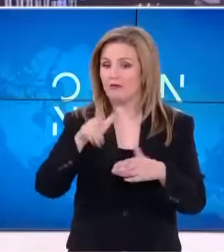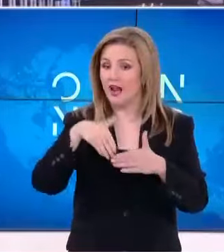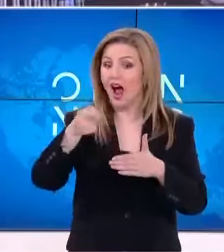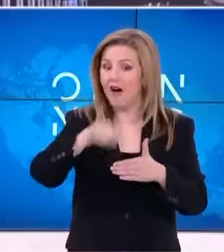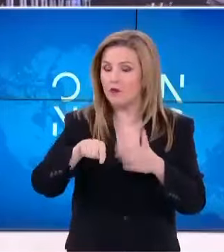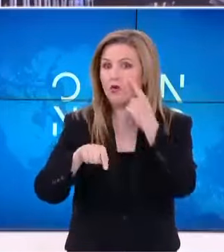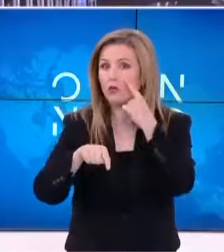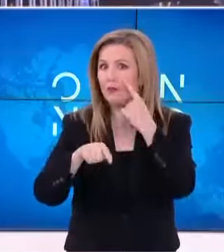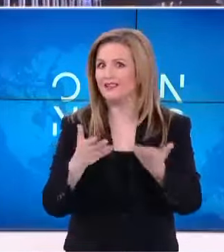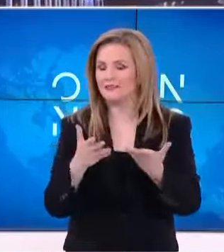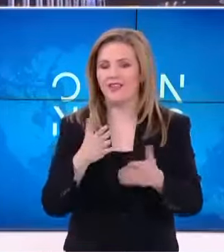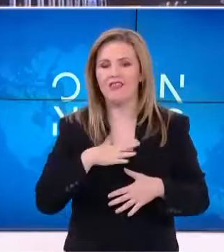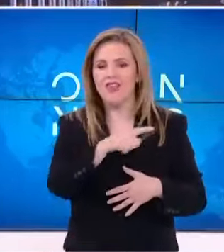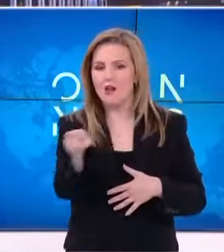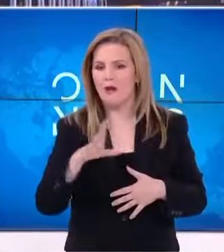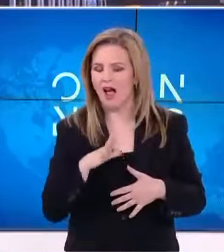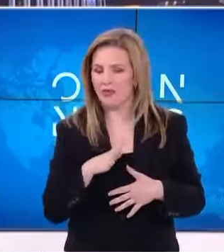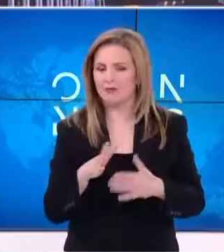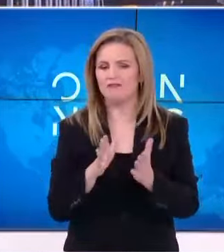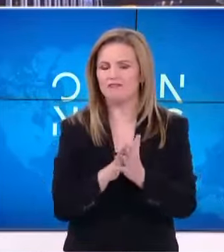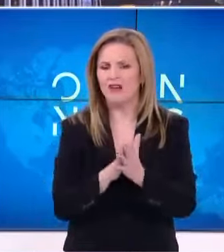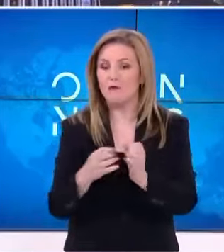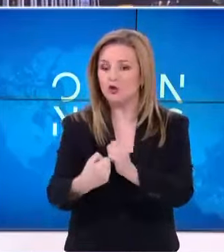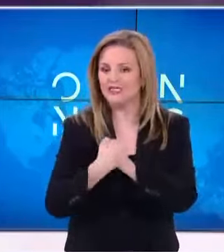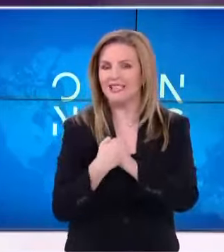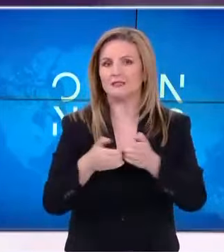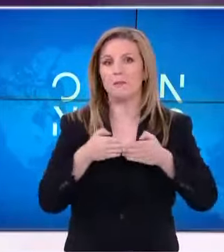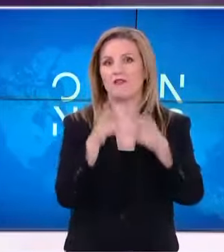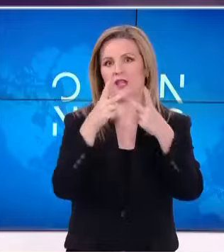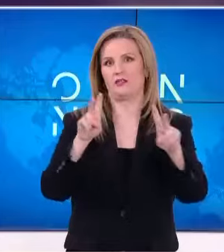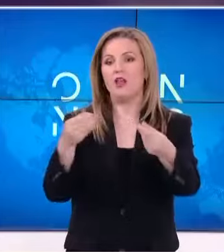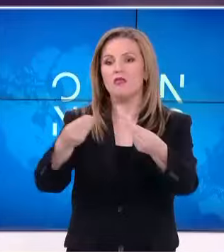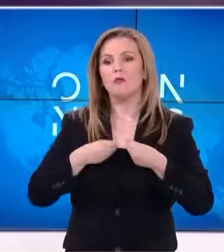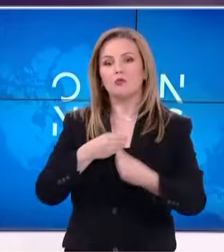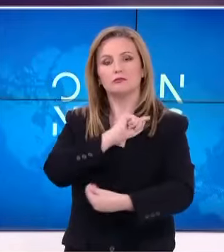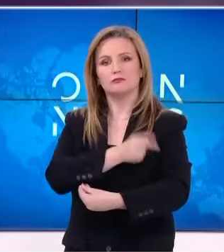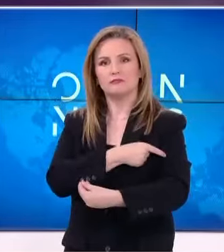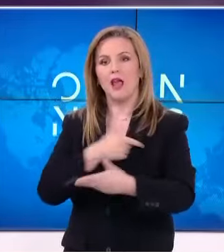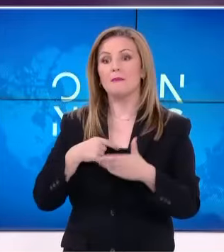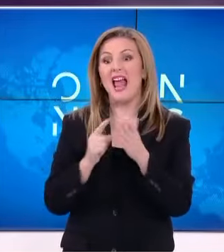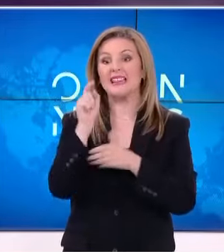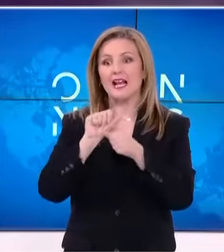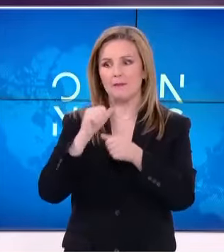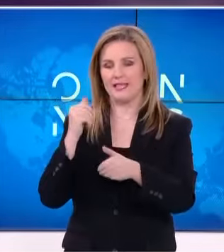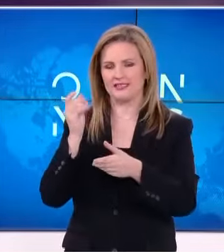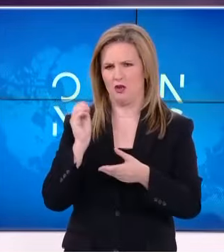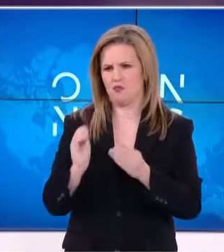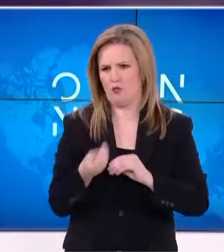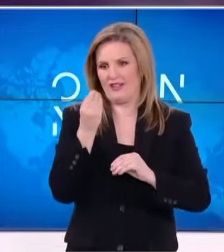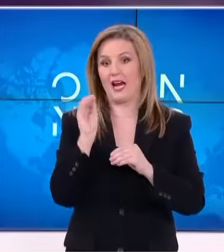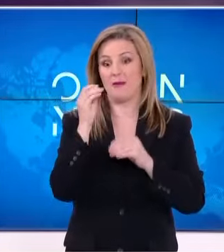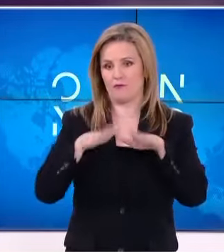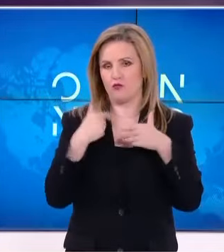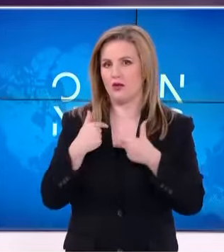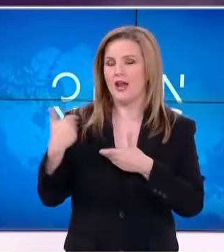πολίτες να επιβραβεύσουν την πλεύση ελευθερίας να μας δώσουν δύναμη για αυτό που κάνουμε αυτούς τους 11 μήνες και να μας δώσουν